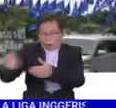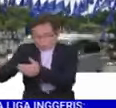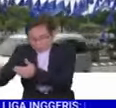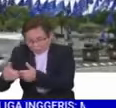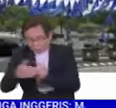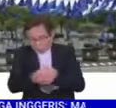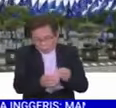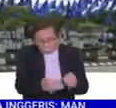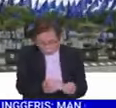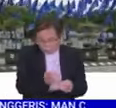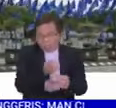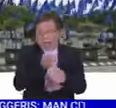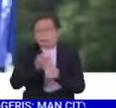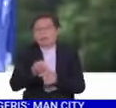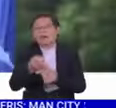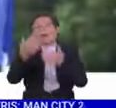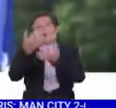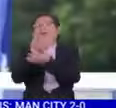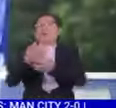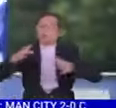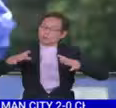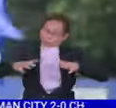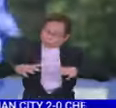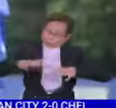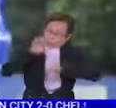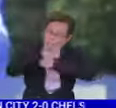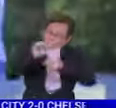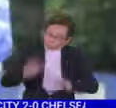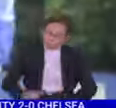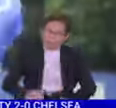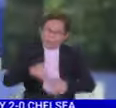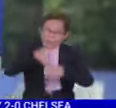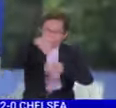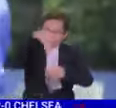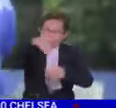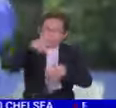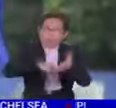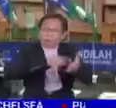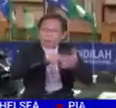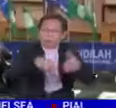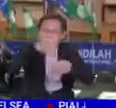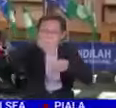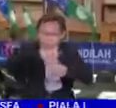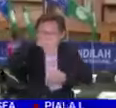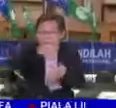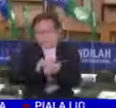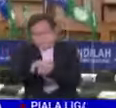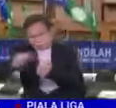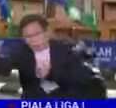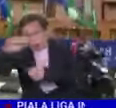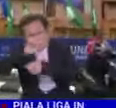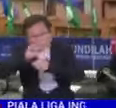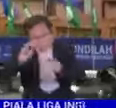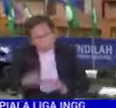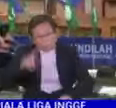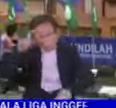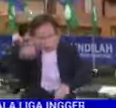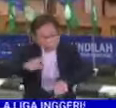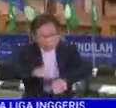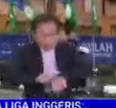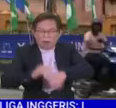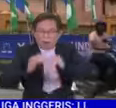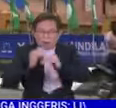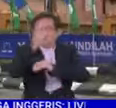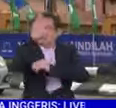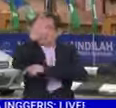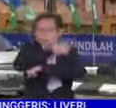berdekatan atau diberi pelepasan bagi pekerja di tempat pengundian yang jauh. Manakala pekerja yang memerlukan lebih daripada satu hari